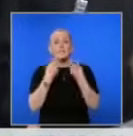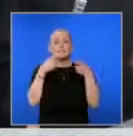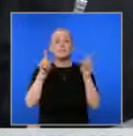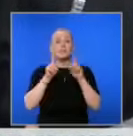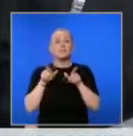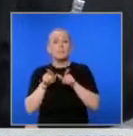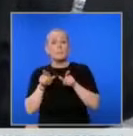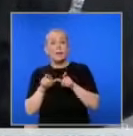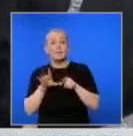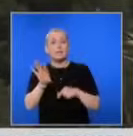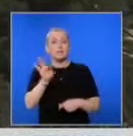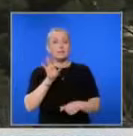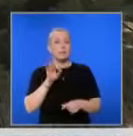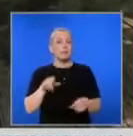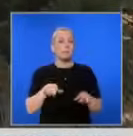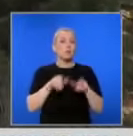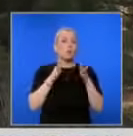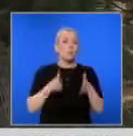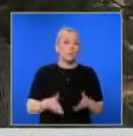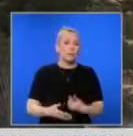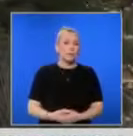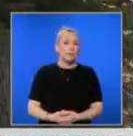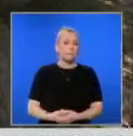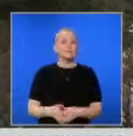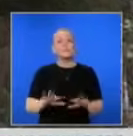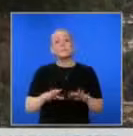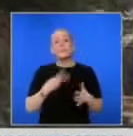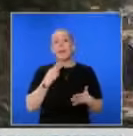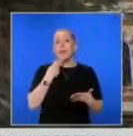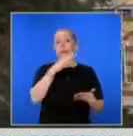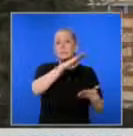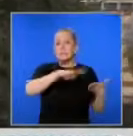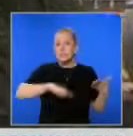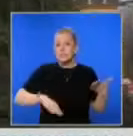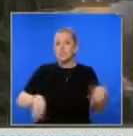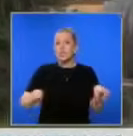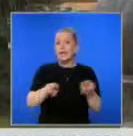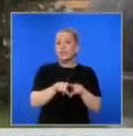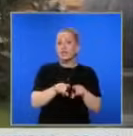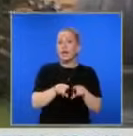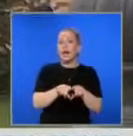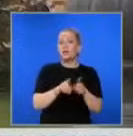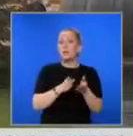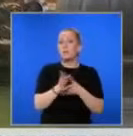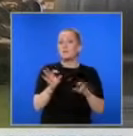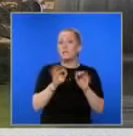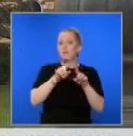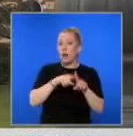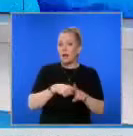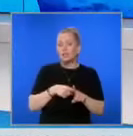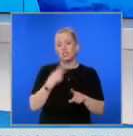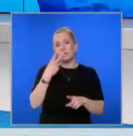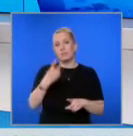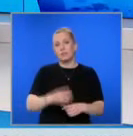гласуват да избират митрополит. Дали листата с достоизбираемите епископи ще е същата както през февруари, предстои да видим.